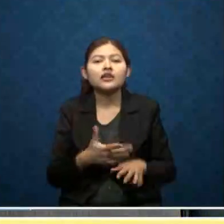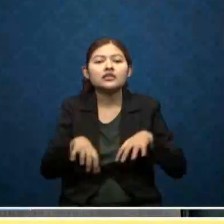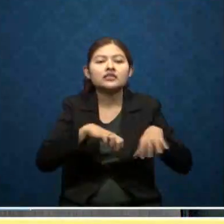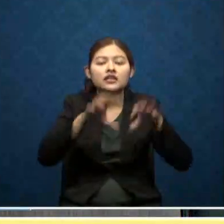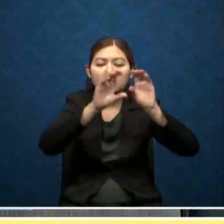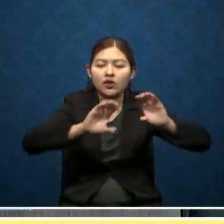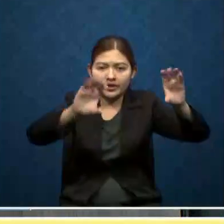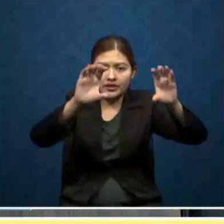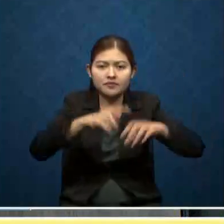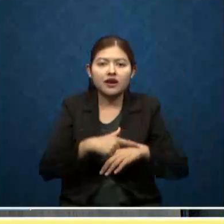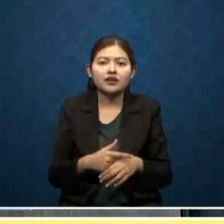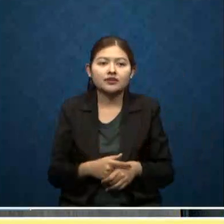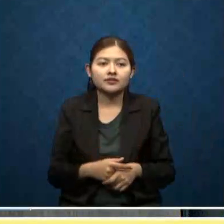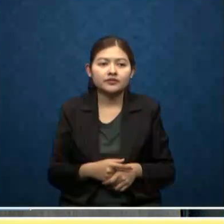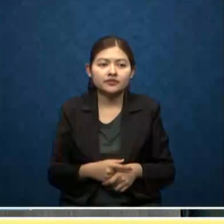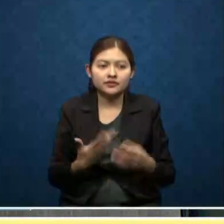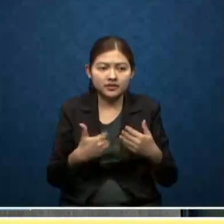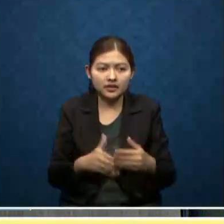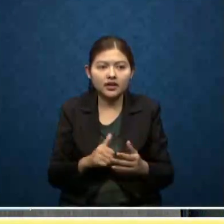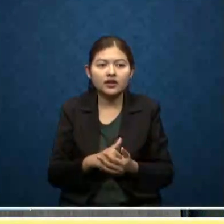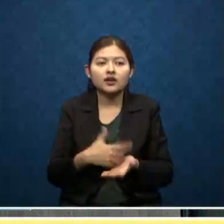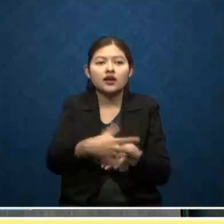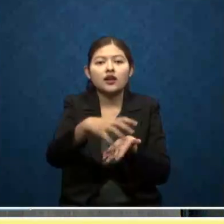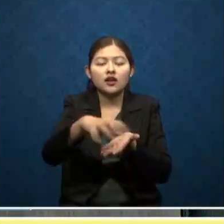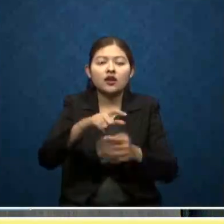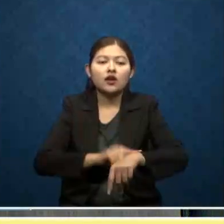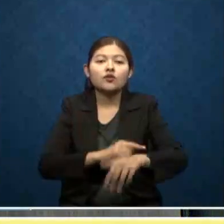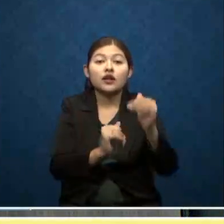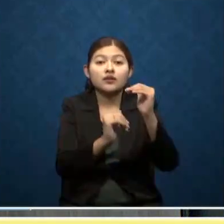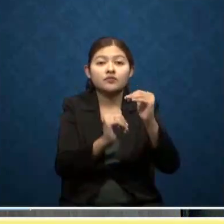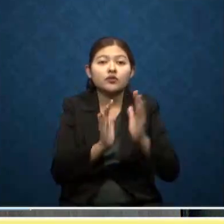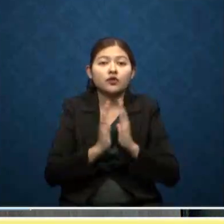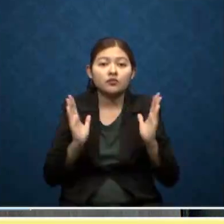ภาครัฐนะครับก็คงจะนำเรียนได้ในระเวลาจำกัดเพียงเท่านี้ครับขอบคุณครับ